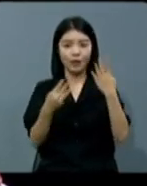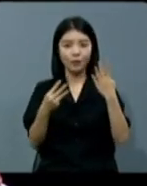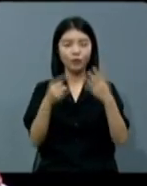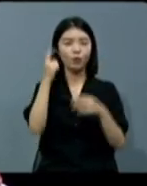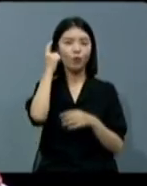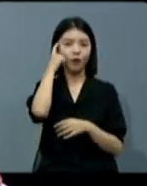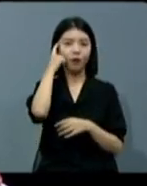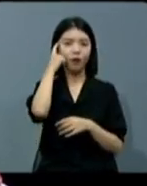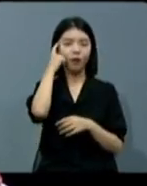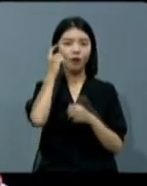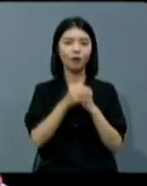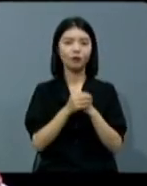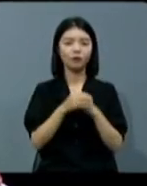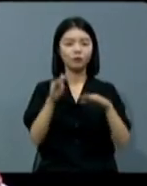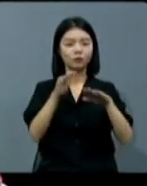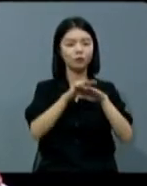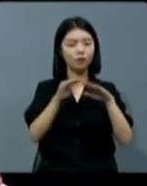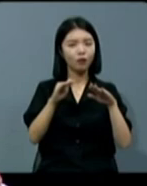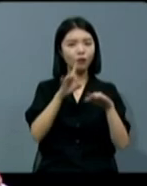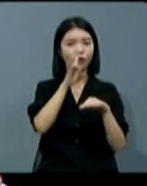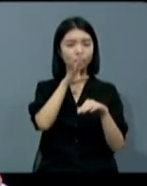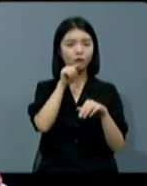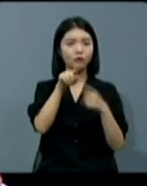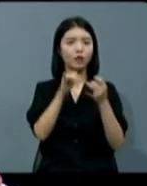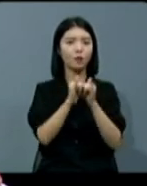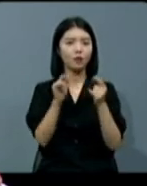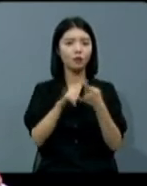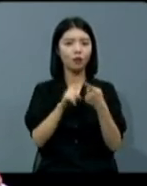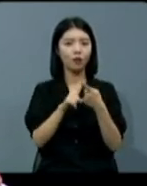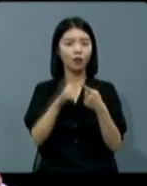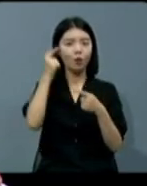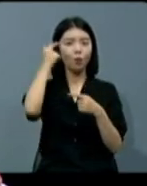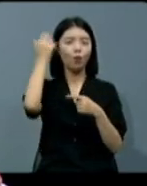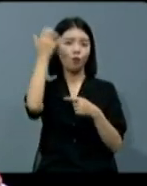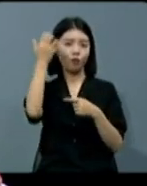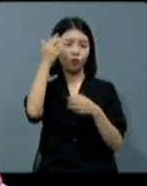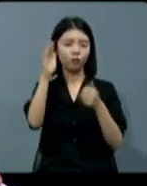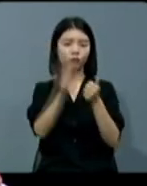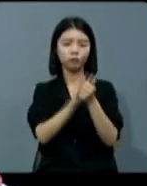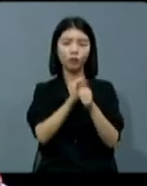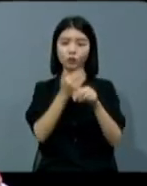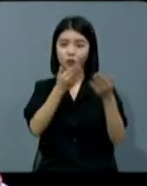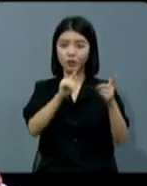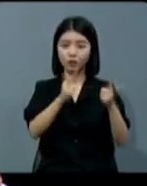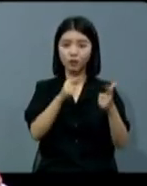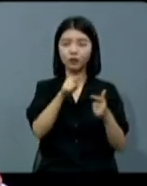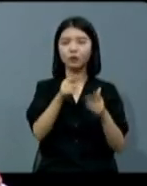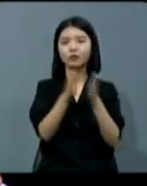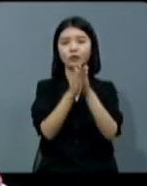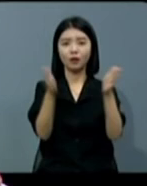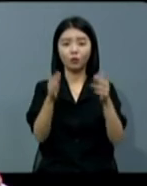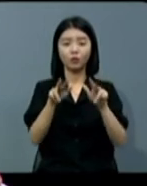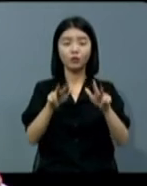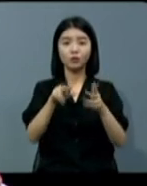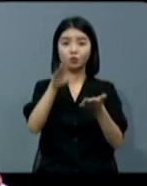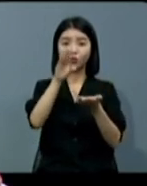왜 해원을 하지 않느냐, 그분들의 원을 풀어줘야 하지 않느냐 그 논의를 시작을 해서, 이